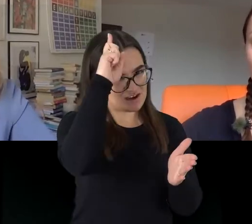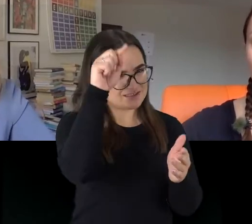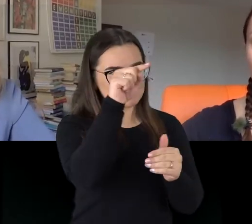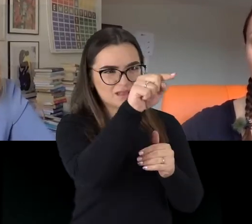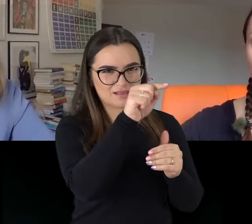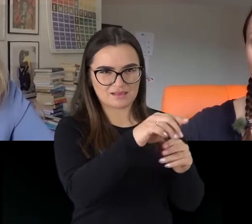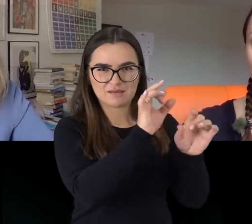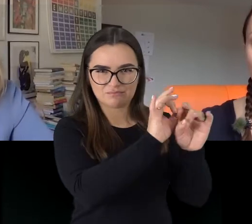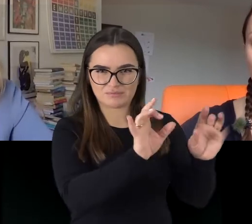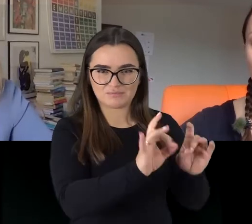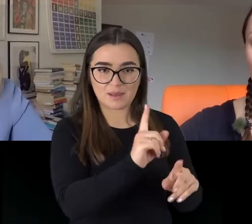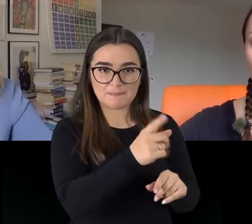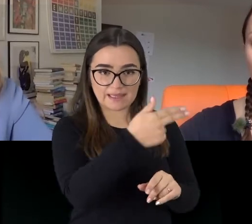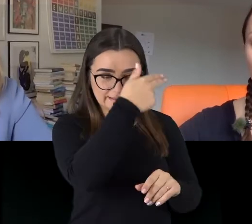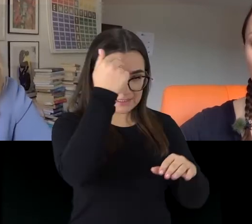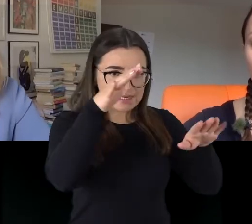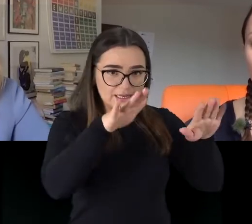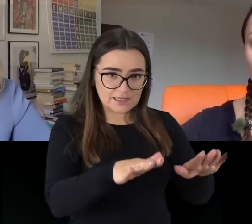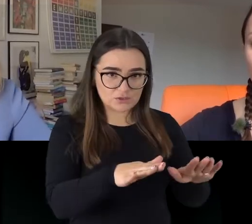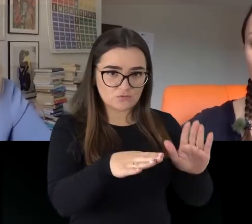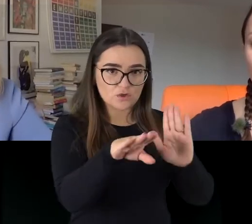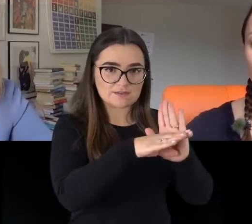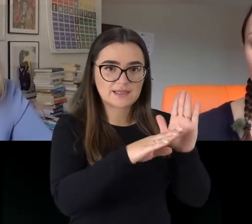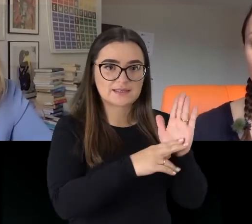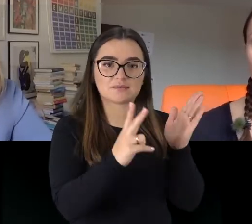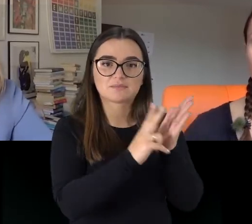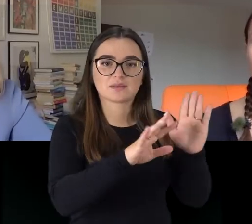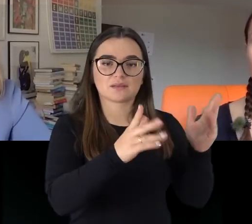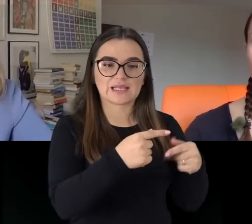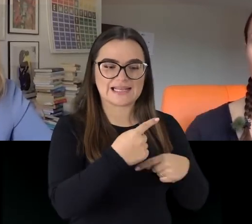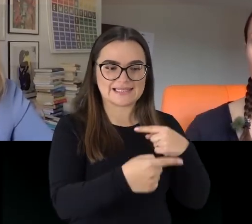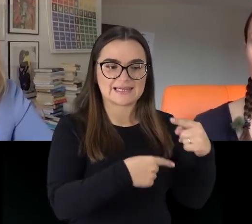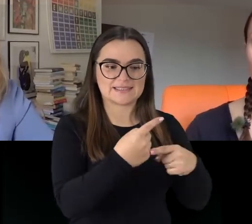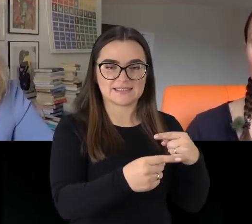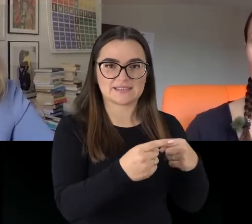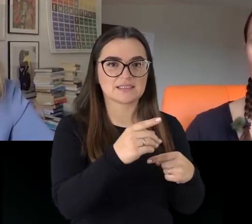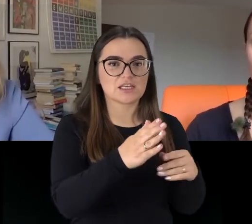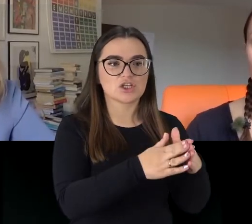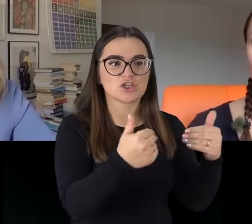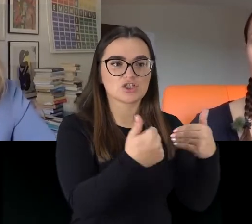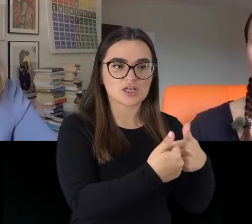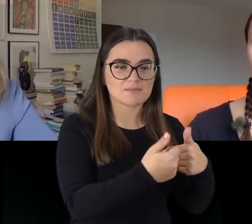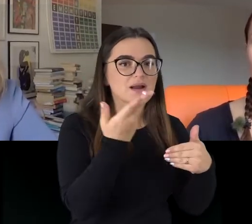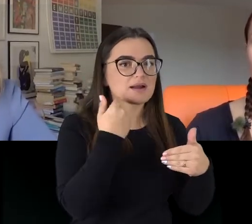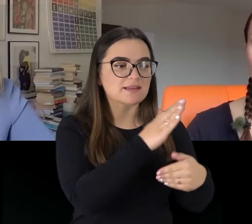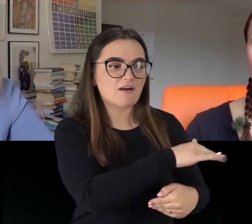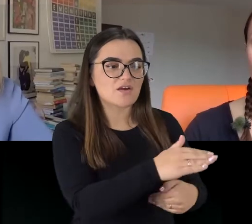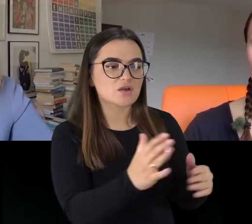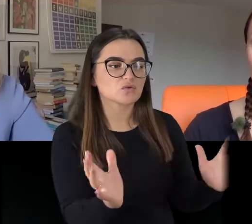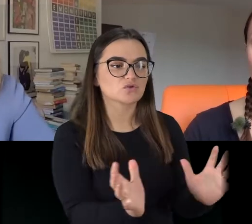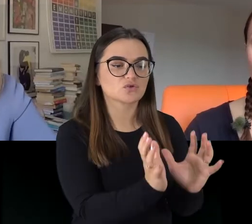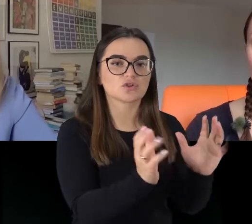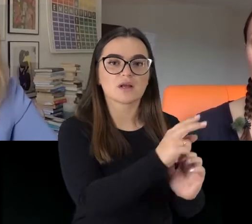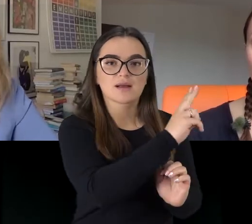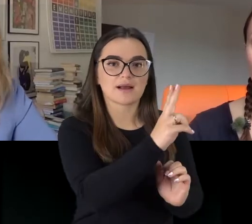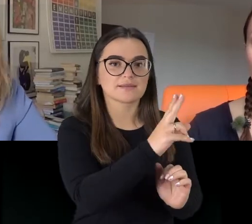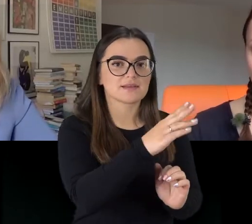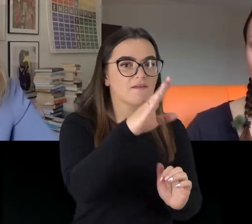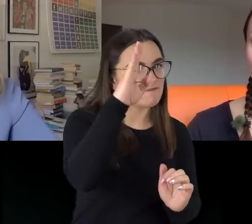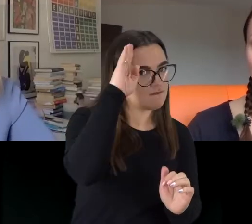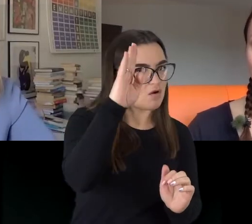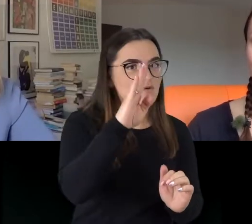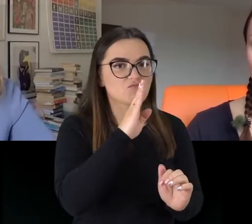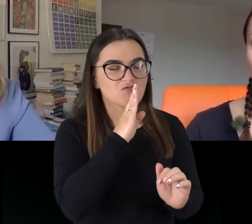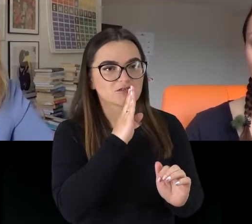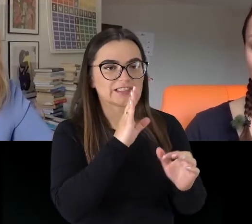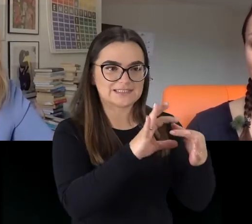bet štai Lietuvoje tai yra vadinamoji tradicinė šeima, tada vaikus augina vyras ir moteris, ar ne, ir jie yra darnoje.